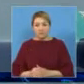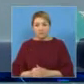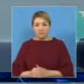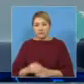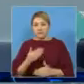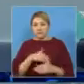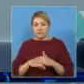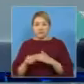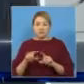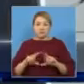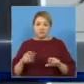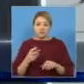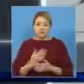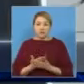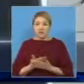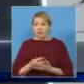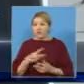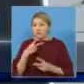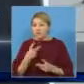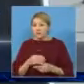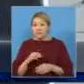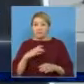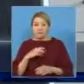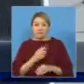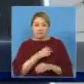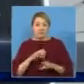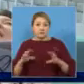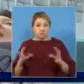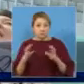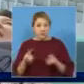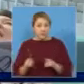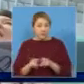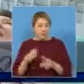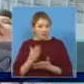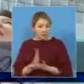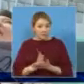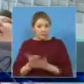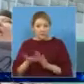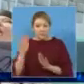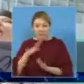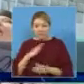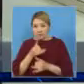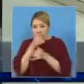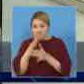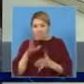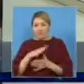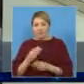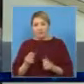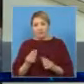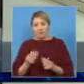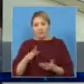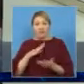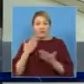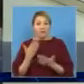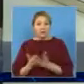отказы в госпитализации. С введением медстраховки населению предлагаются такие виды услуг, которые раньше были недоступны или же платные.